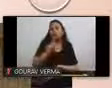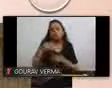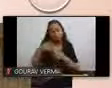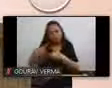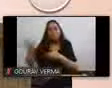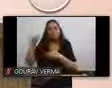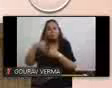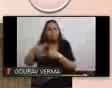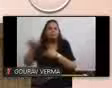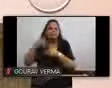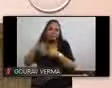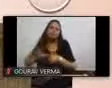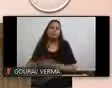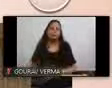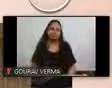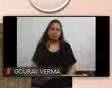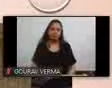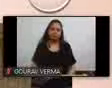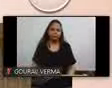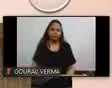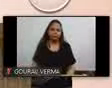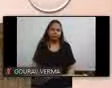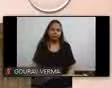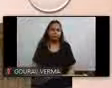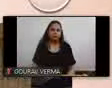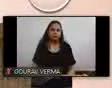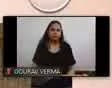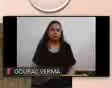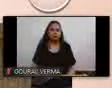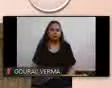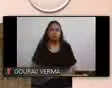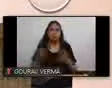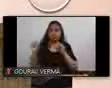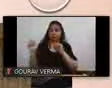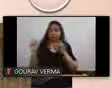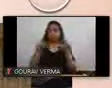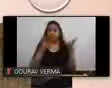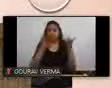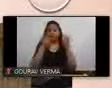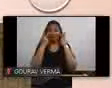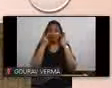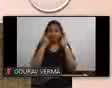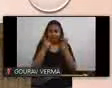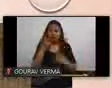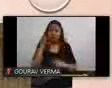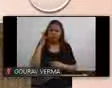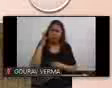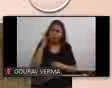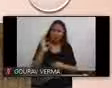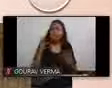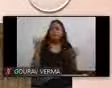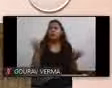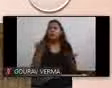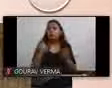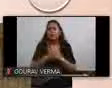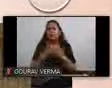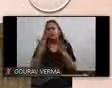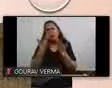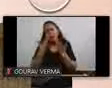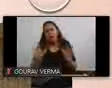Okay. Another thing which is very vital for children to learn anything is to